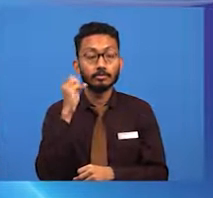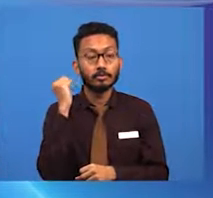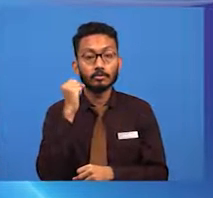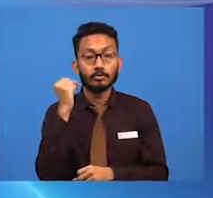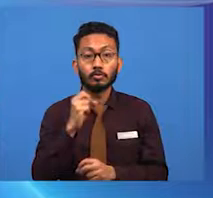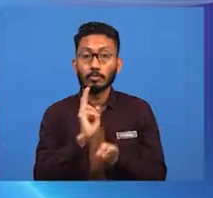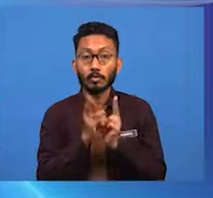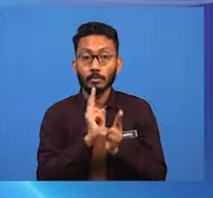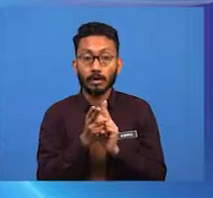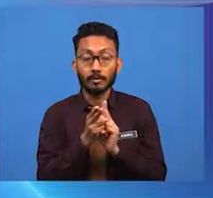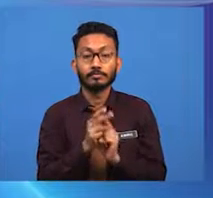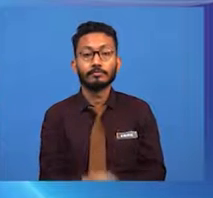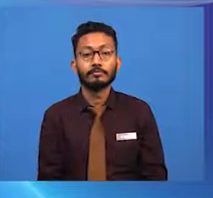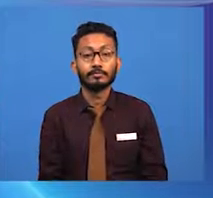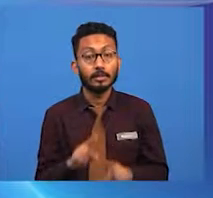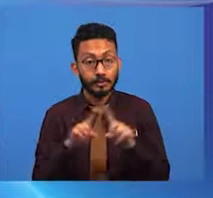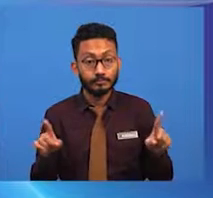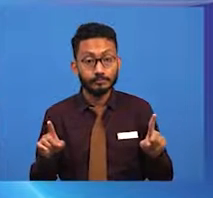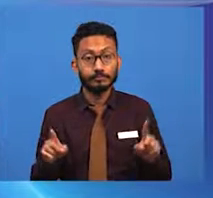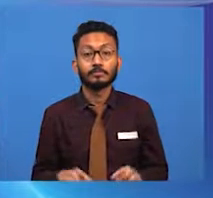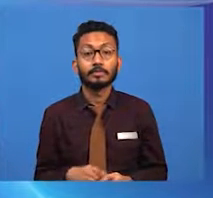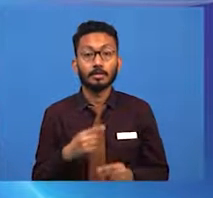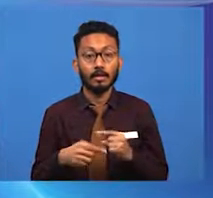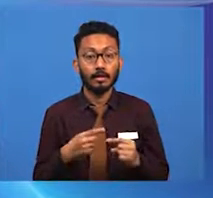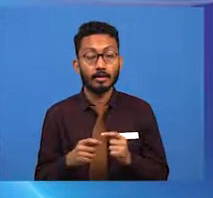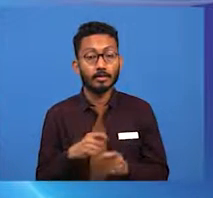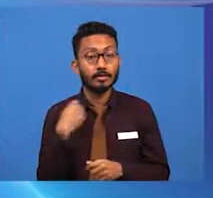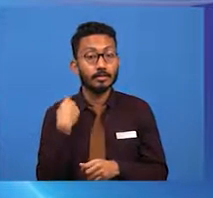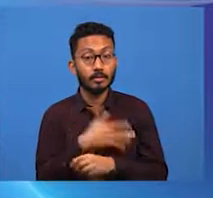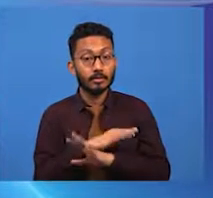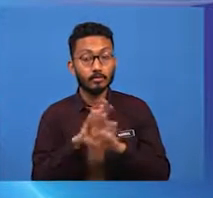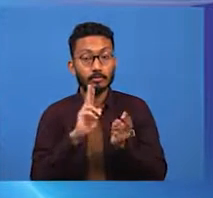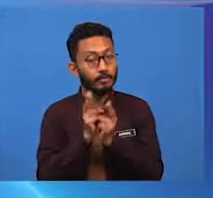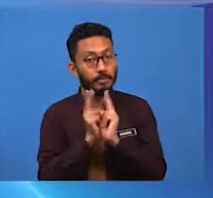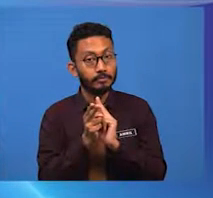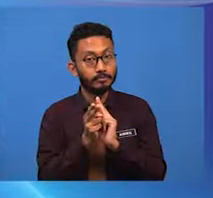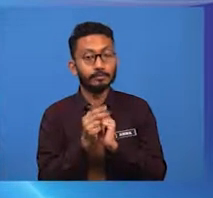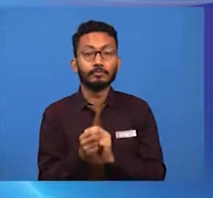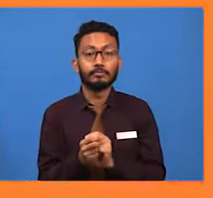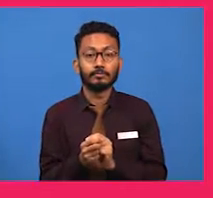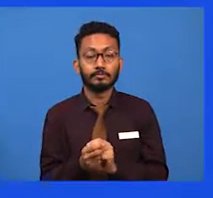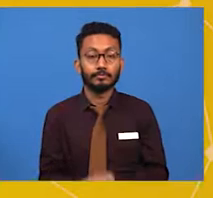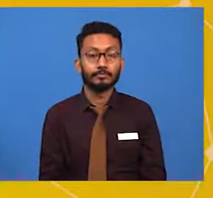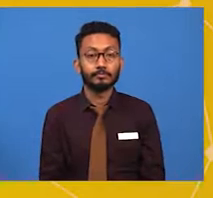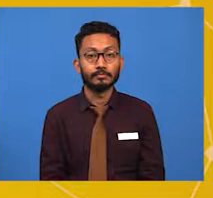berubah-ubah. Tetapi, tarikh hari lahir kita tetap sama. Betul kan?